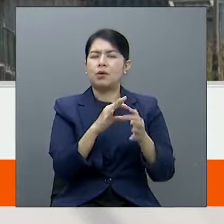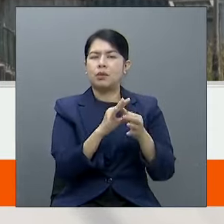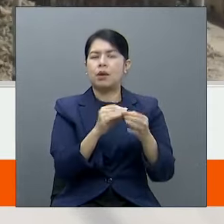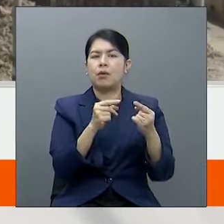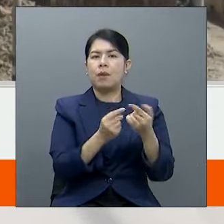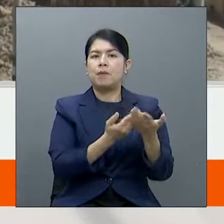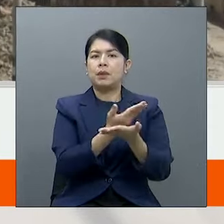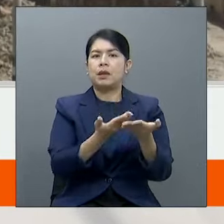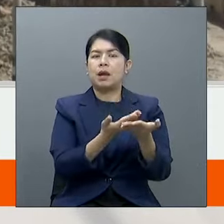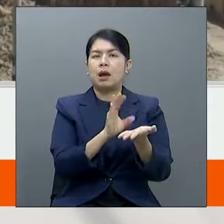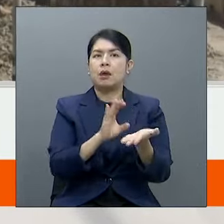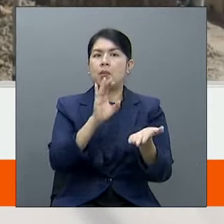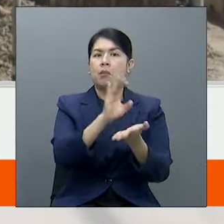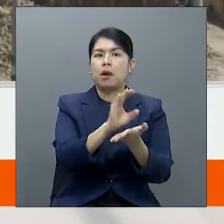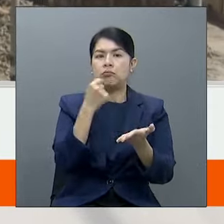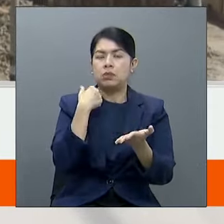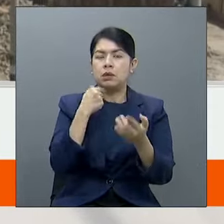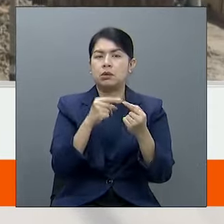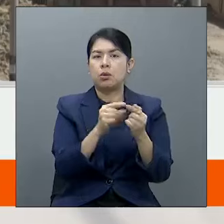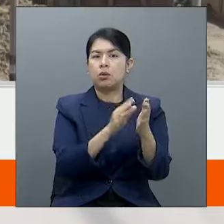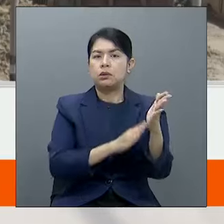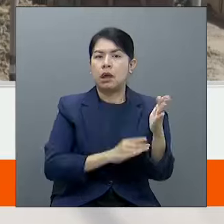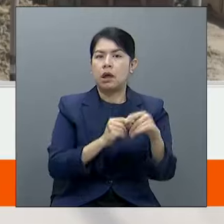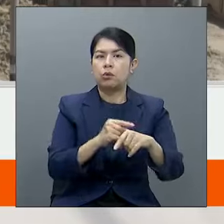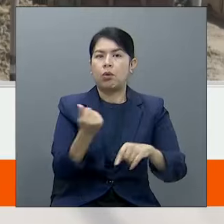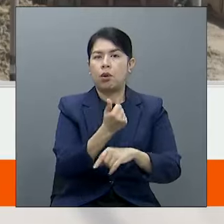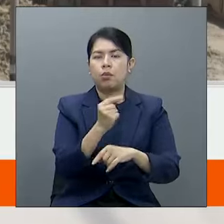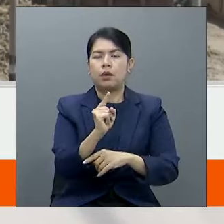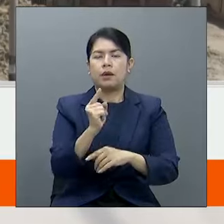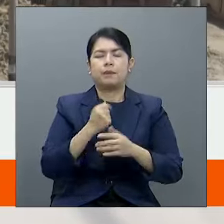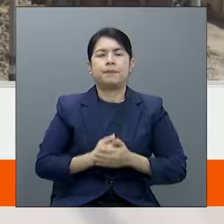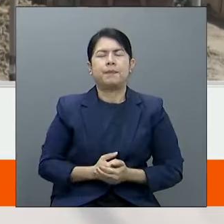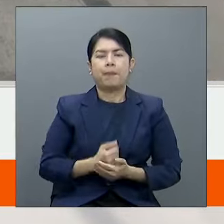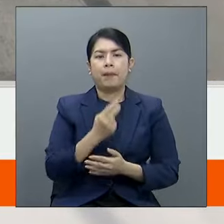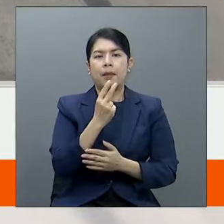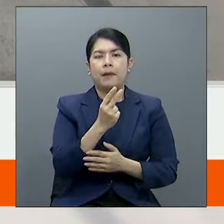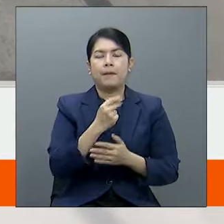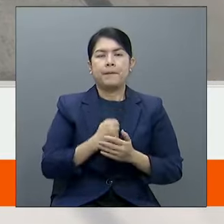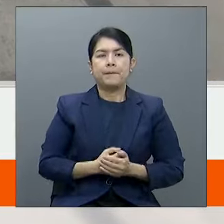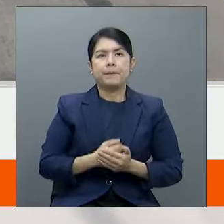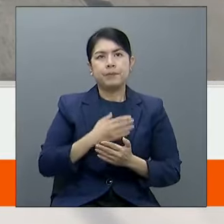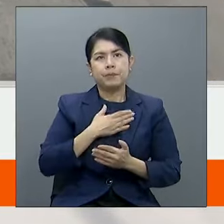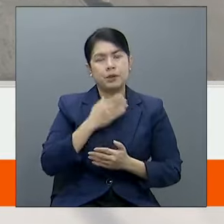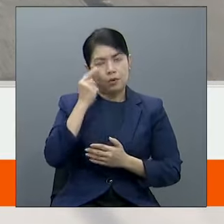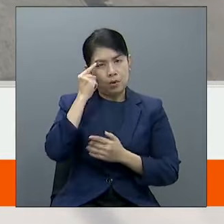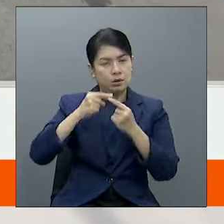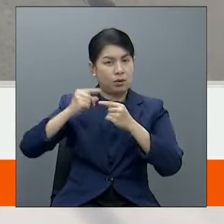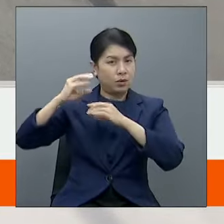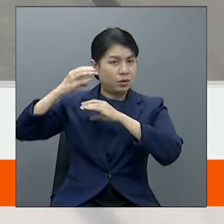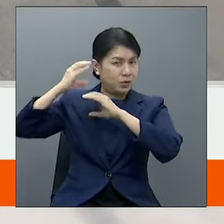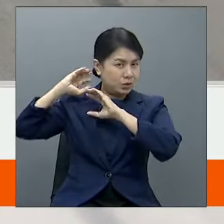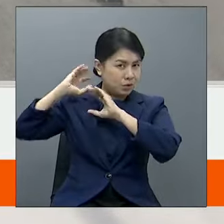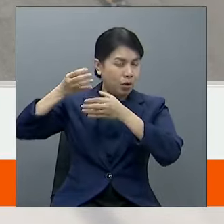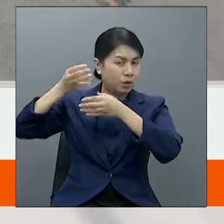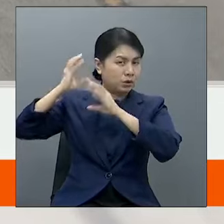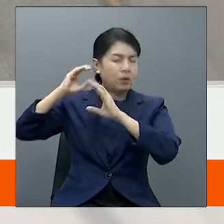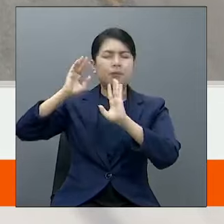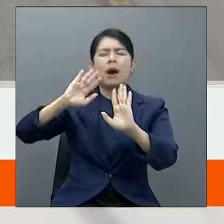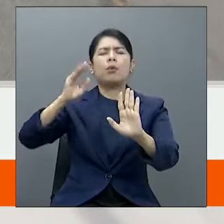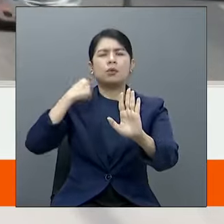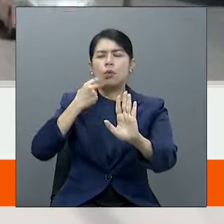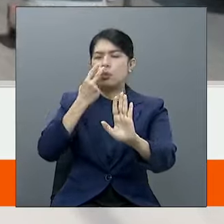ต่างๆแล้วก็การวางแผนสอดคล้องกันไหม นะ ครับแต่ว่าผมคิดว่านั่นเป็นเรื่องการย้อนหลังนะครับเรามองไปข้างหน้าดีกว่า